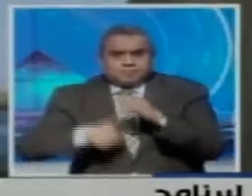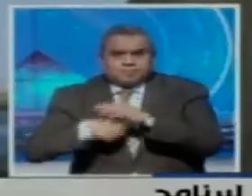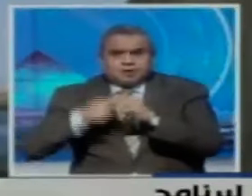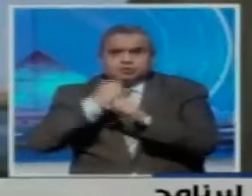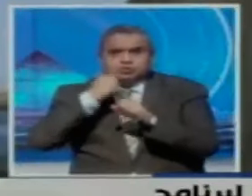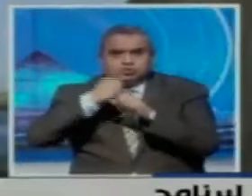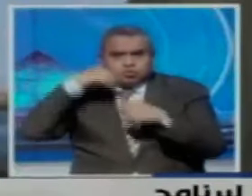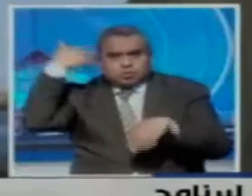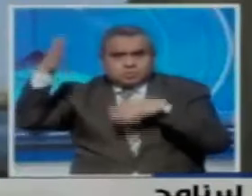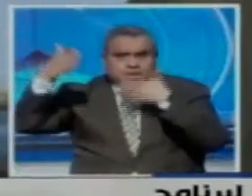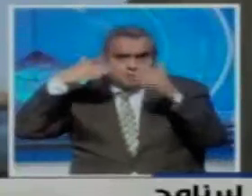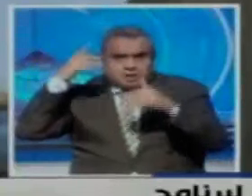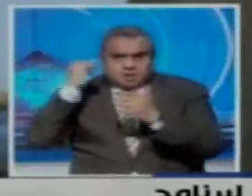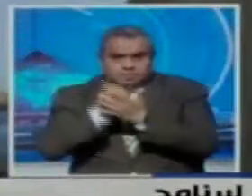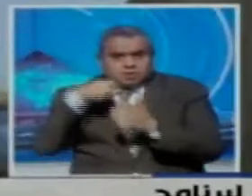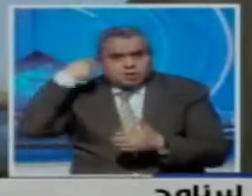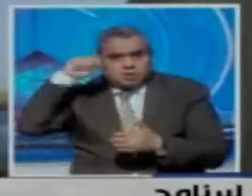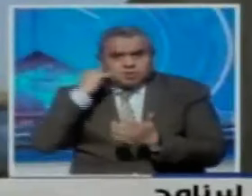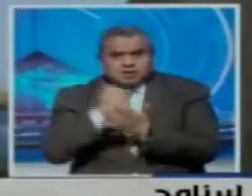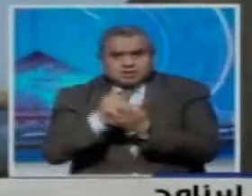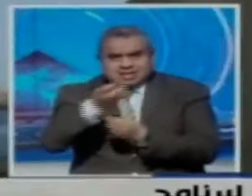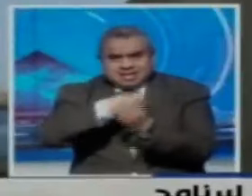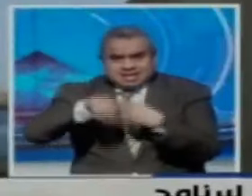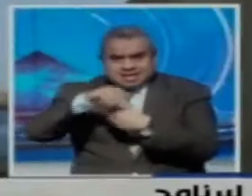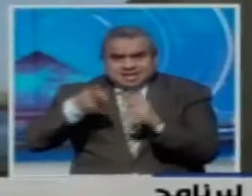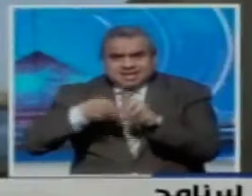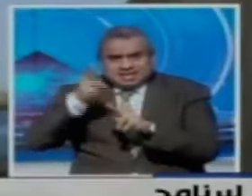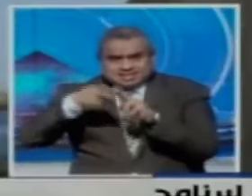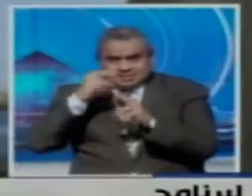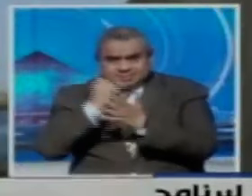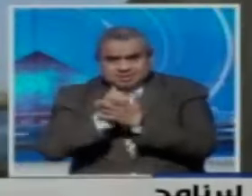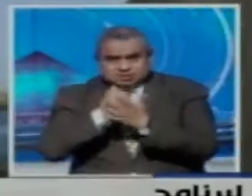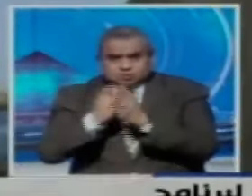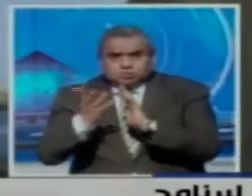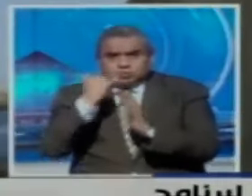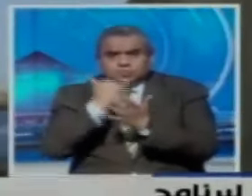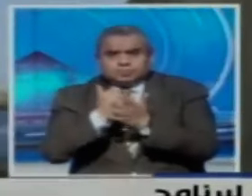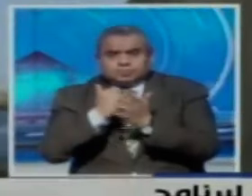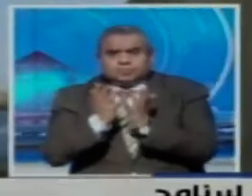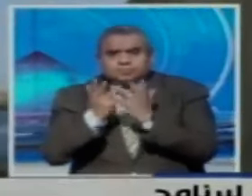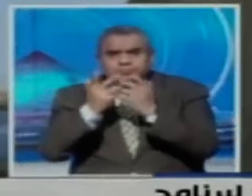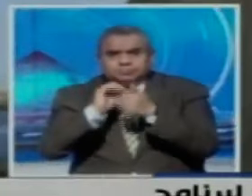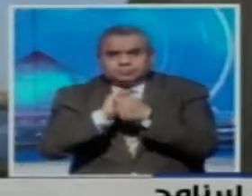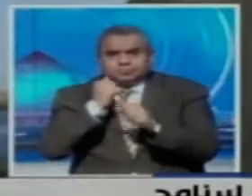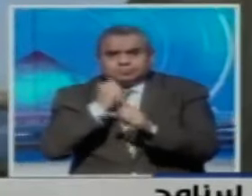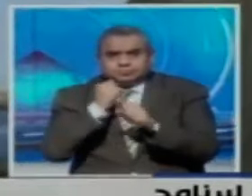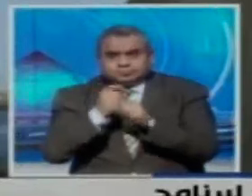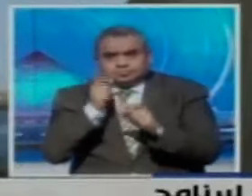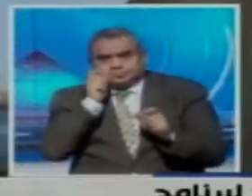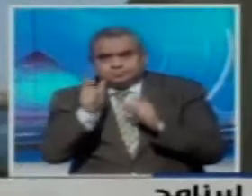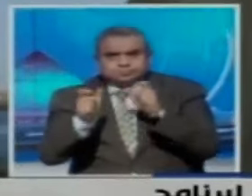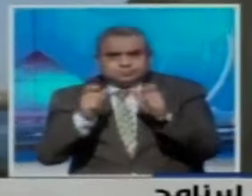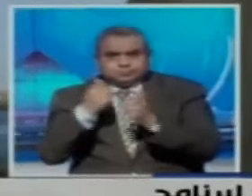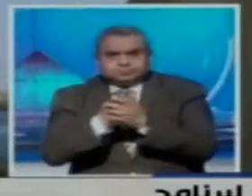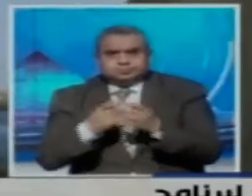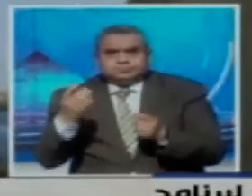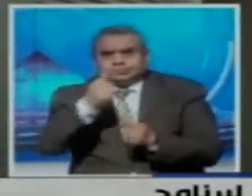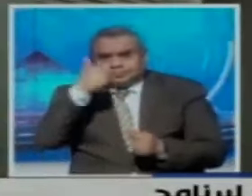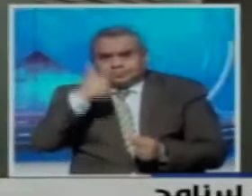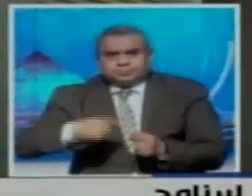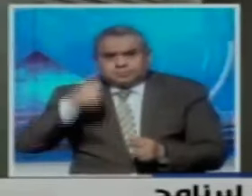الخارج. وقالت وزيرة الهجرة إن دعوتها لعقد الاجتماع يأتي انطلاقا من حرصها على تعريف